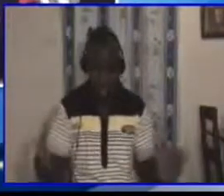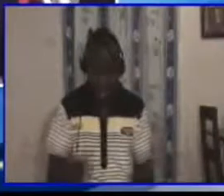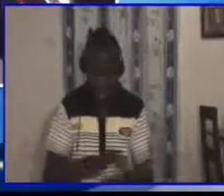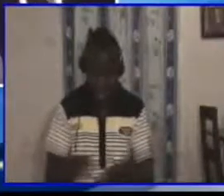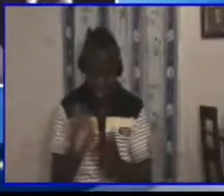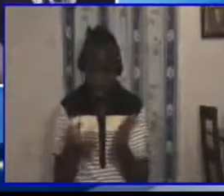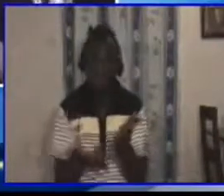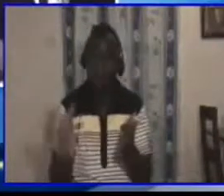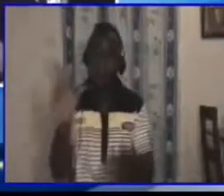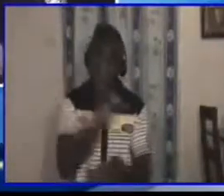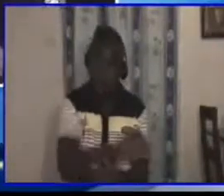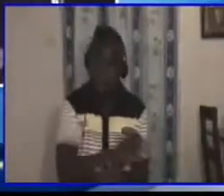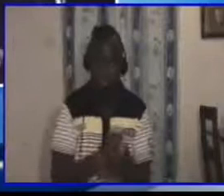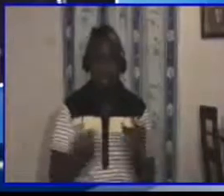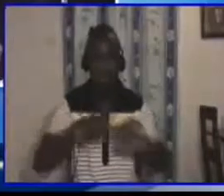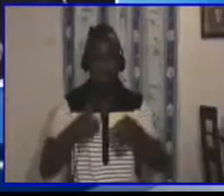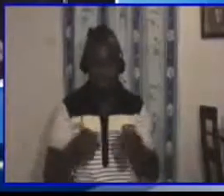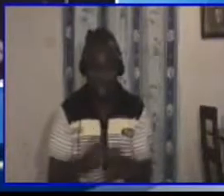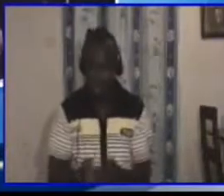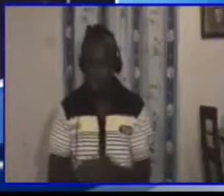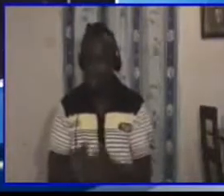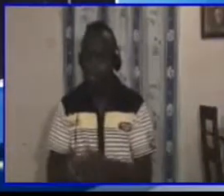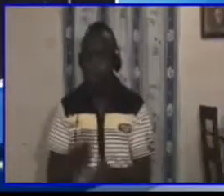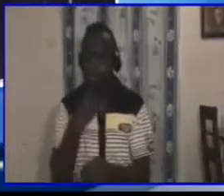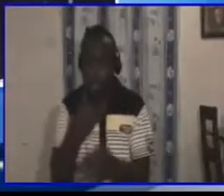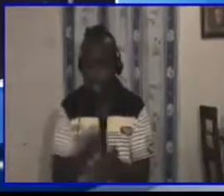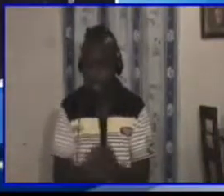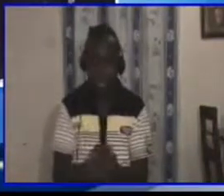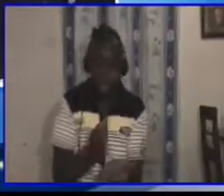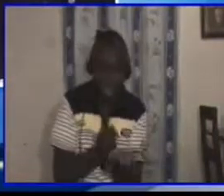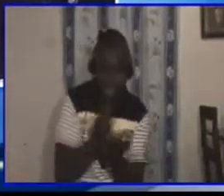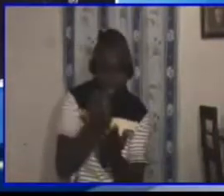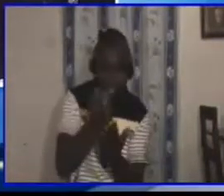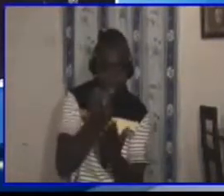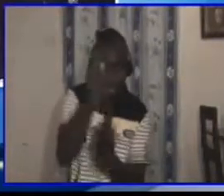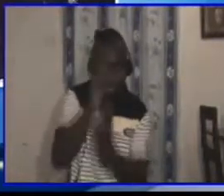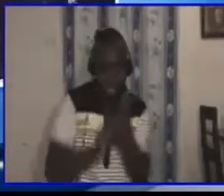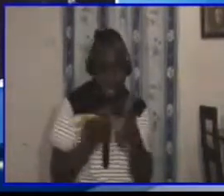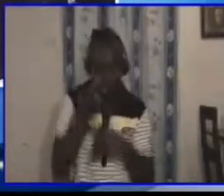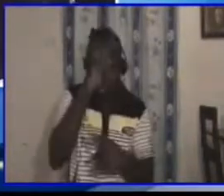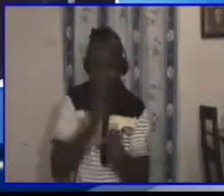e non vive soltanto la giustificazione per fede